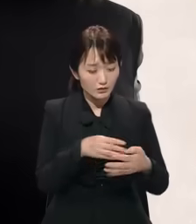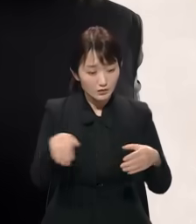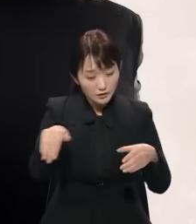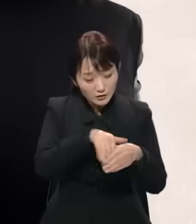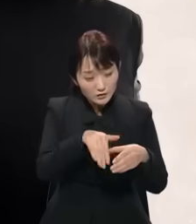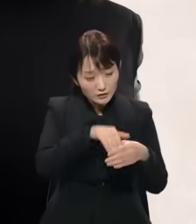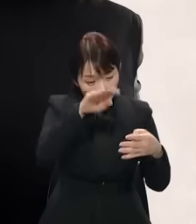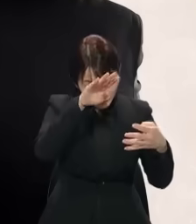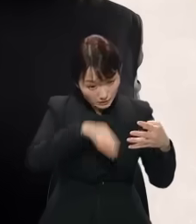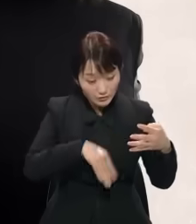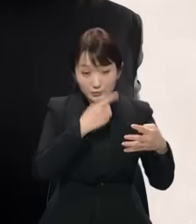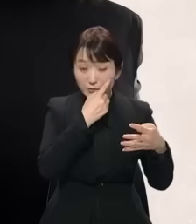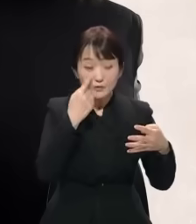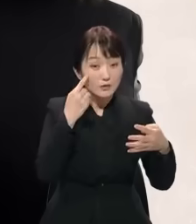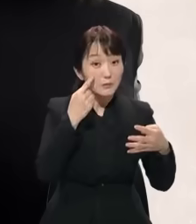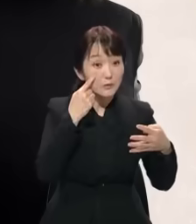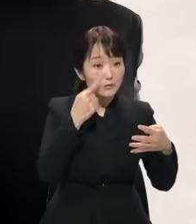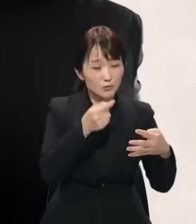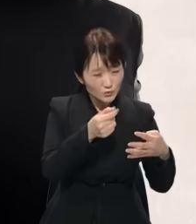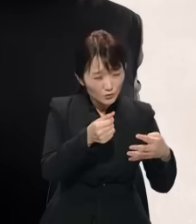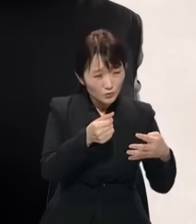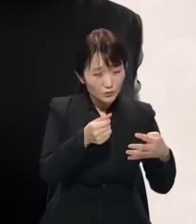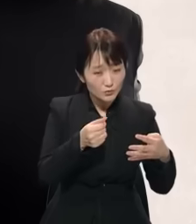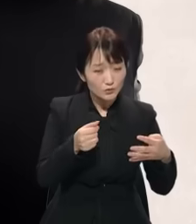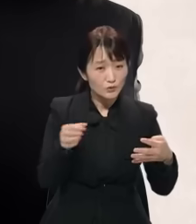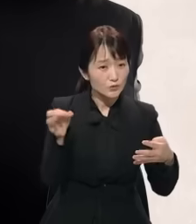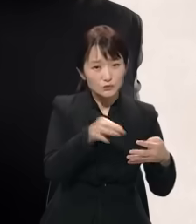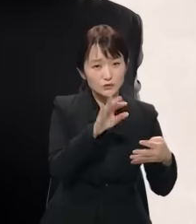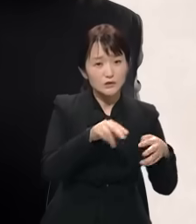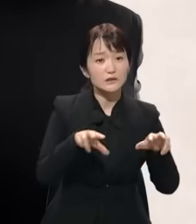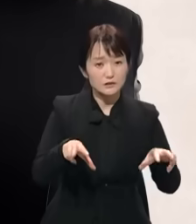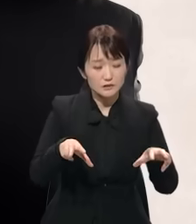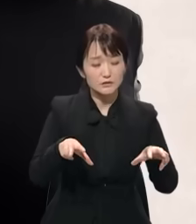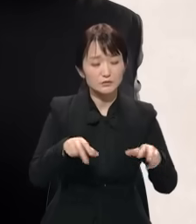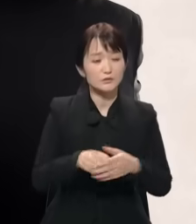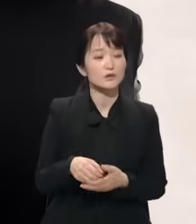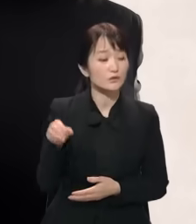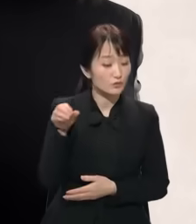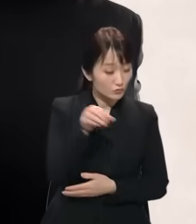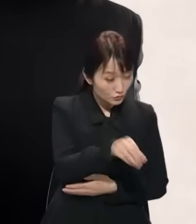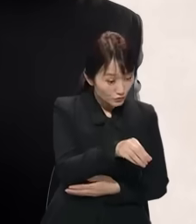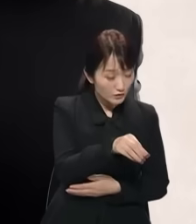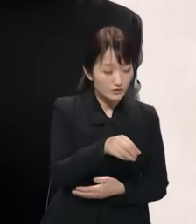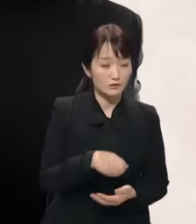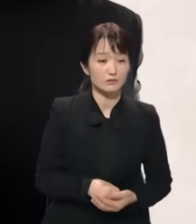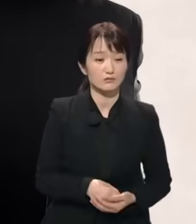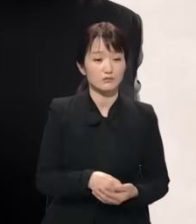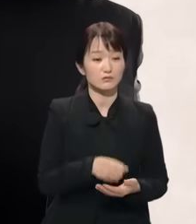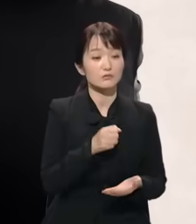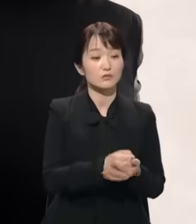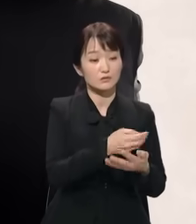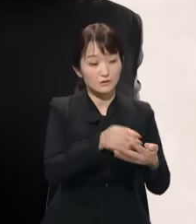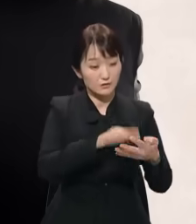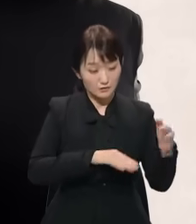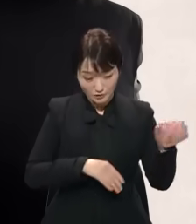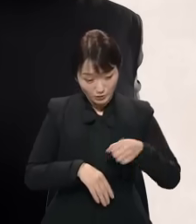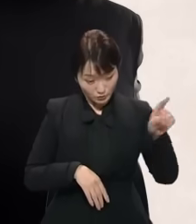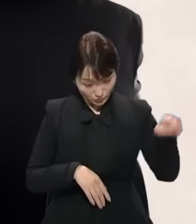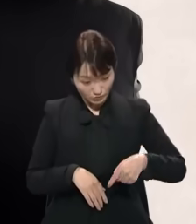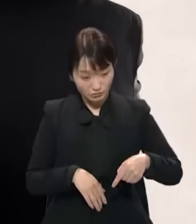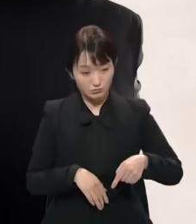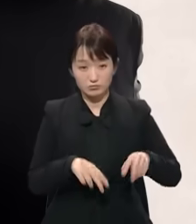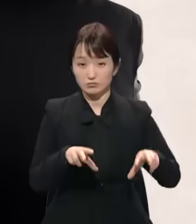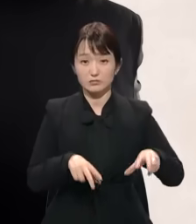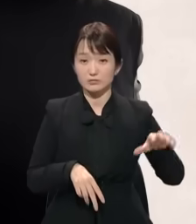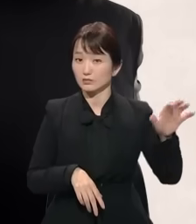다 살펴보자. 그래서 만약 덜 준 게 있으면 사과하고 지금이라도 주겠다. 통장 내역을 가지고 와라. 라고 얘기했는데 통장 내역을 지금